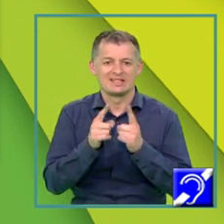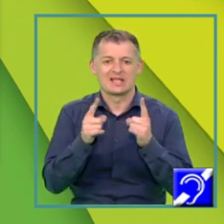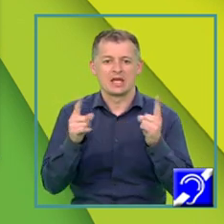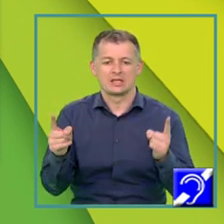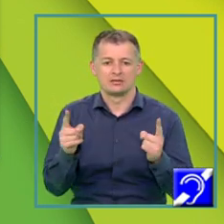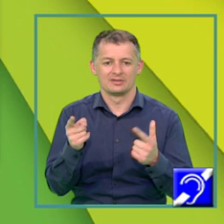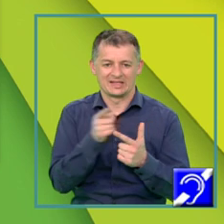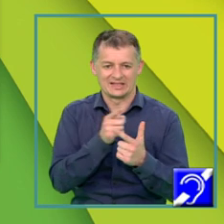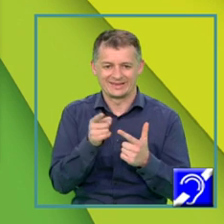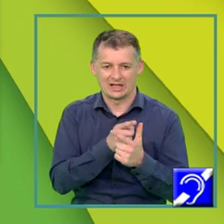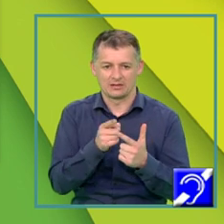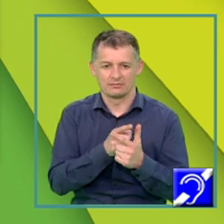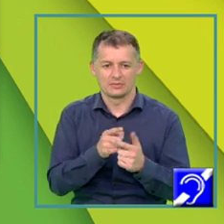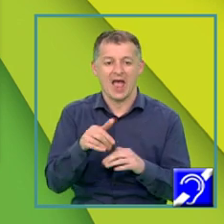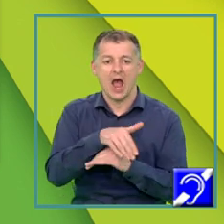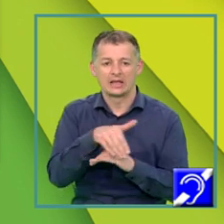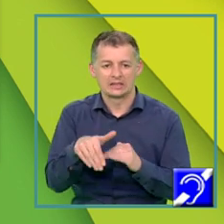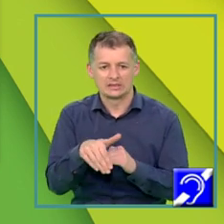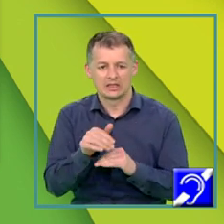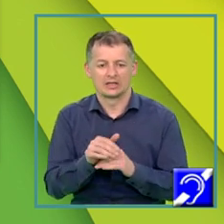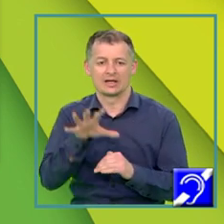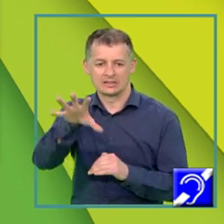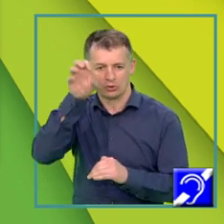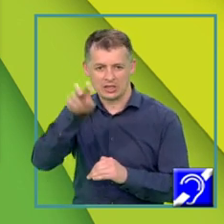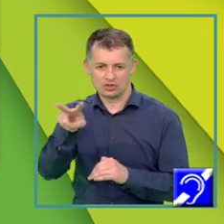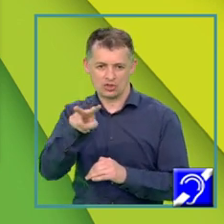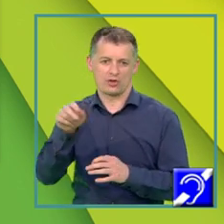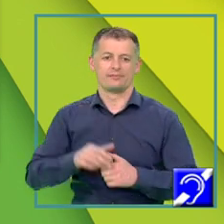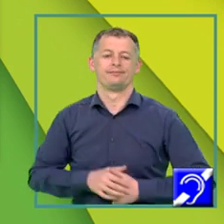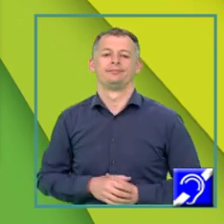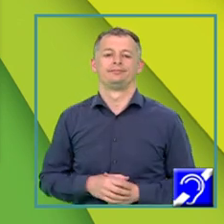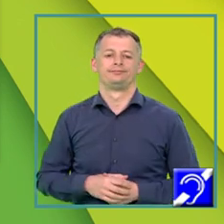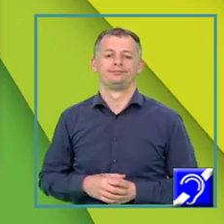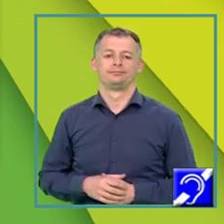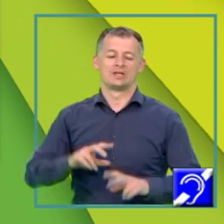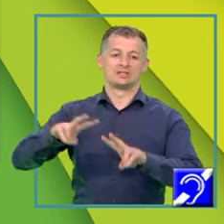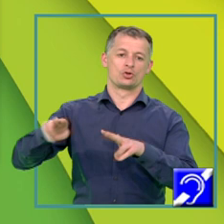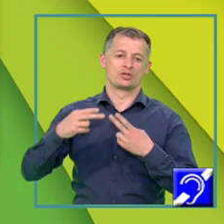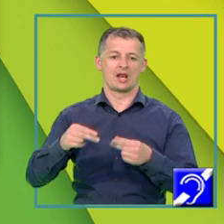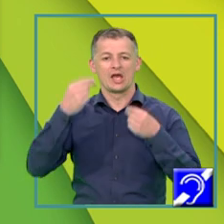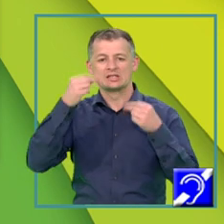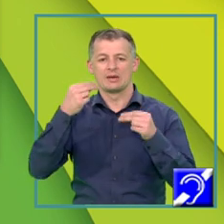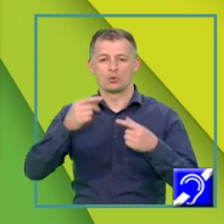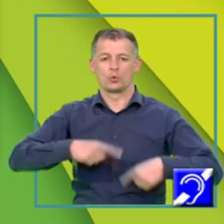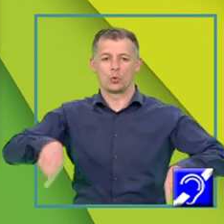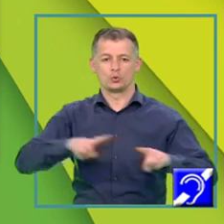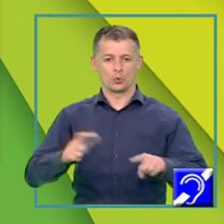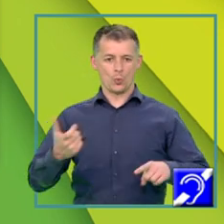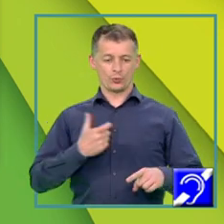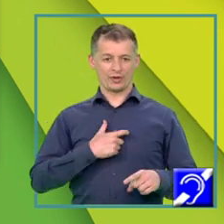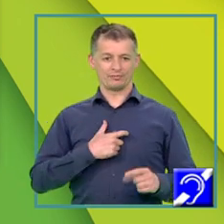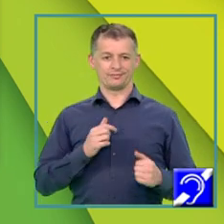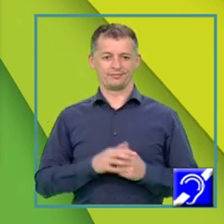dintre adresele reținute de cei doi să revenim la exemplul nostru putem